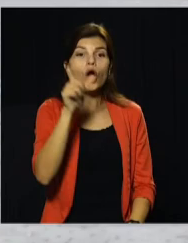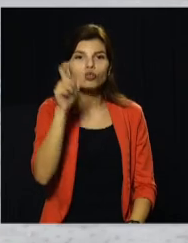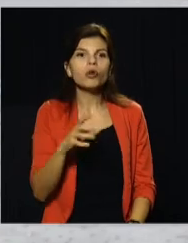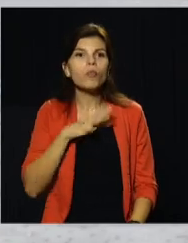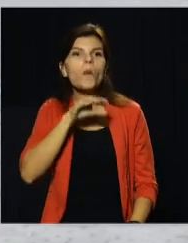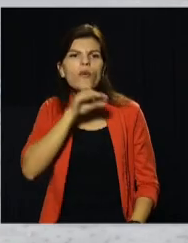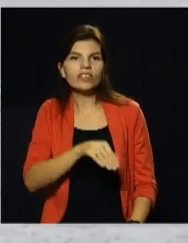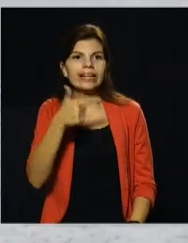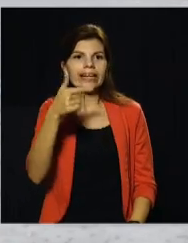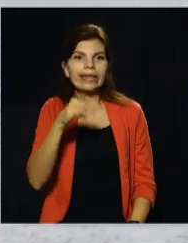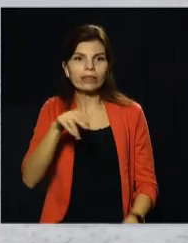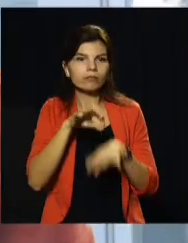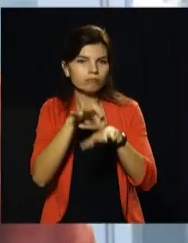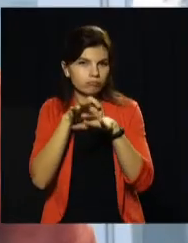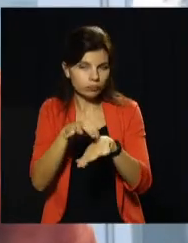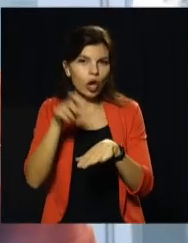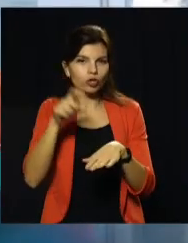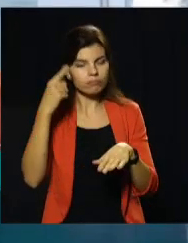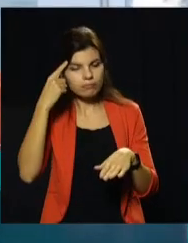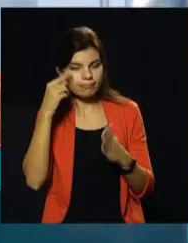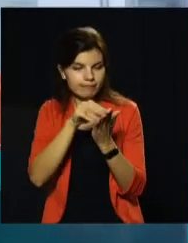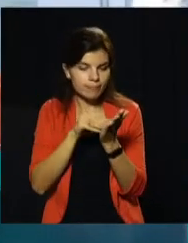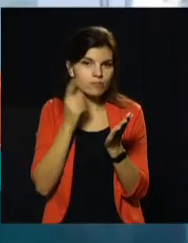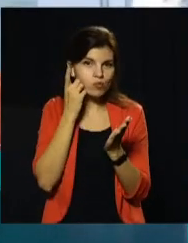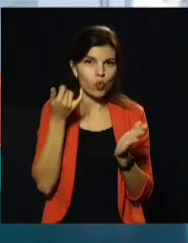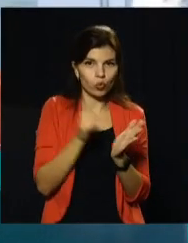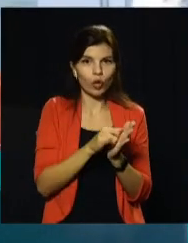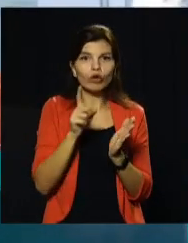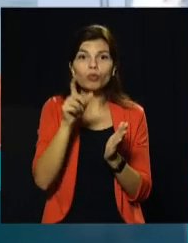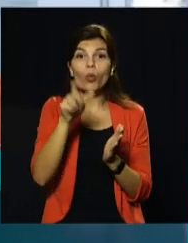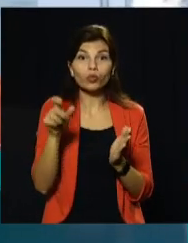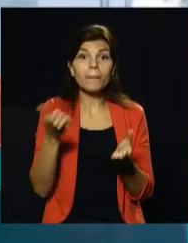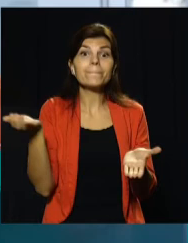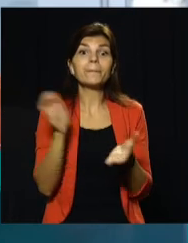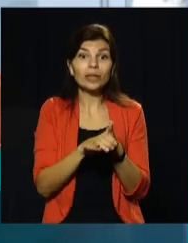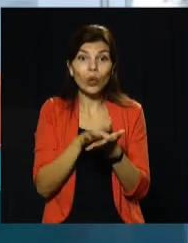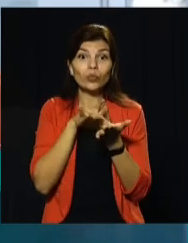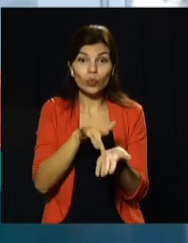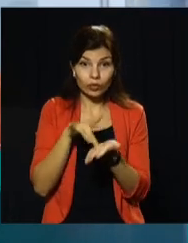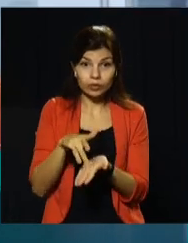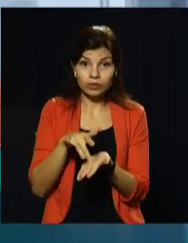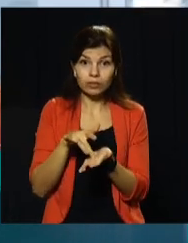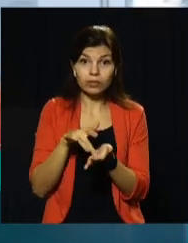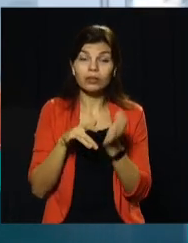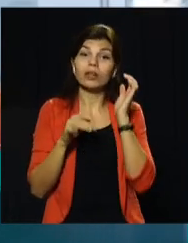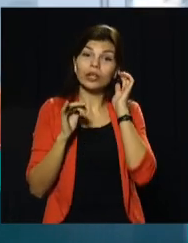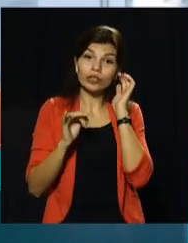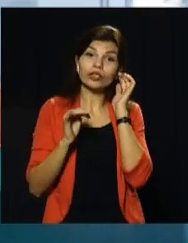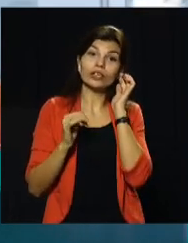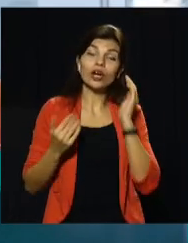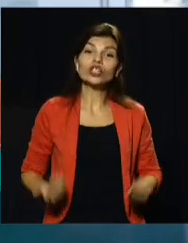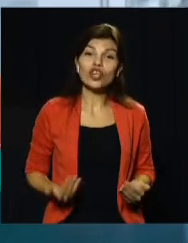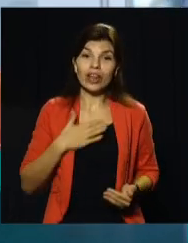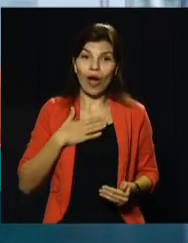гід. Екскурсії були розроблені таким образом, щоб познайомити туристів, ну і, в принципі, жителів